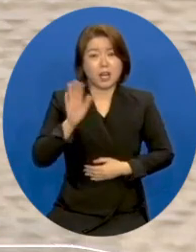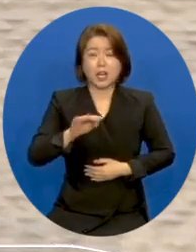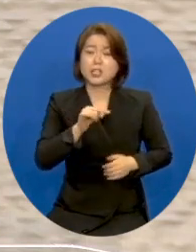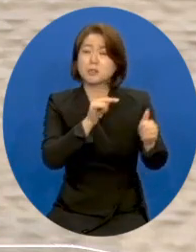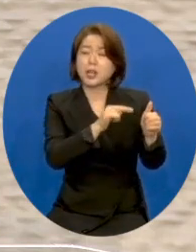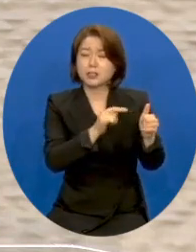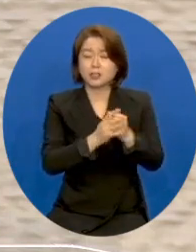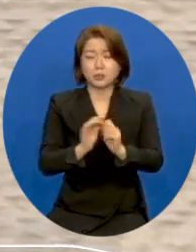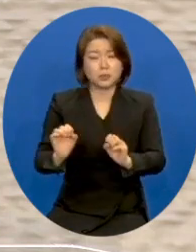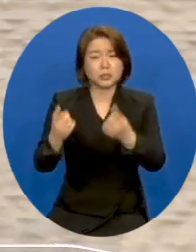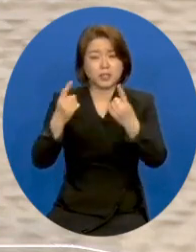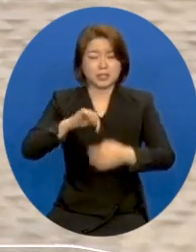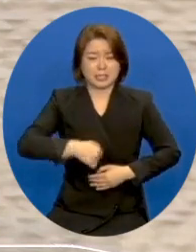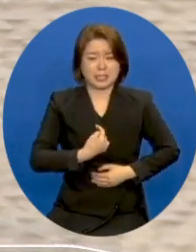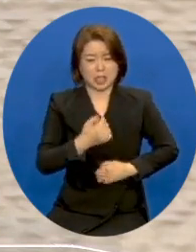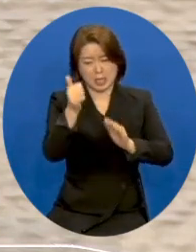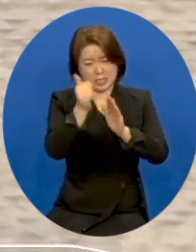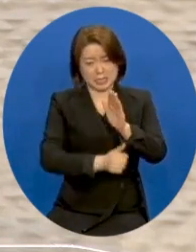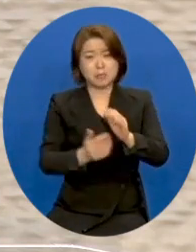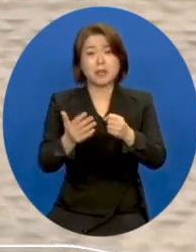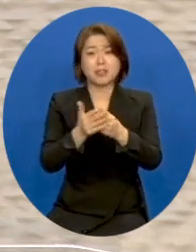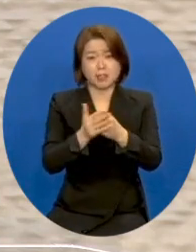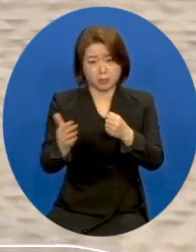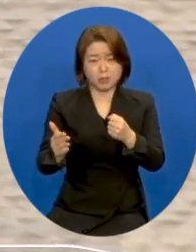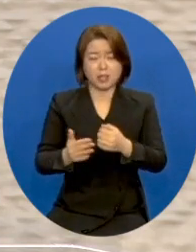그로 인해서 자기의 실패 때문에